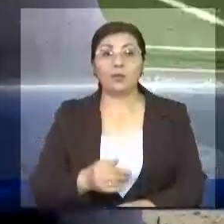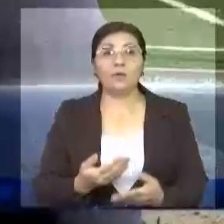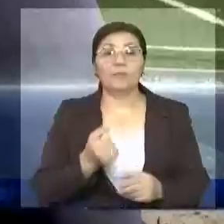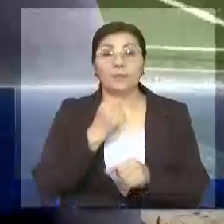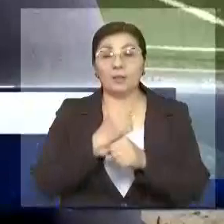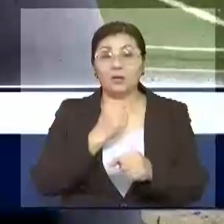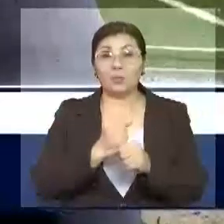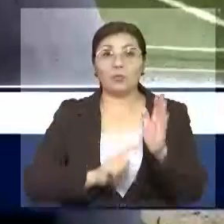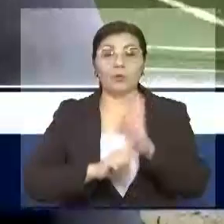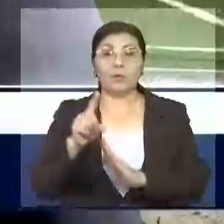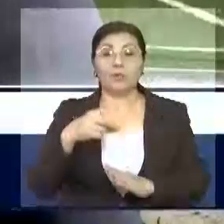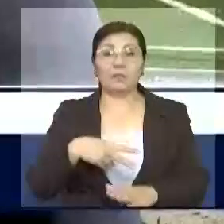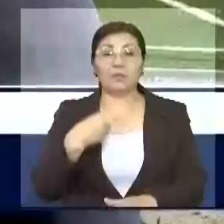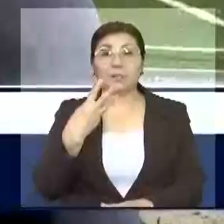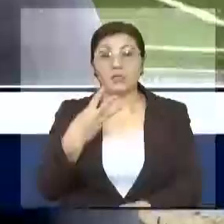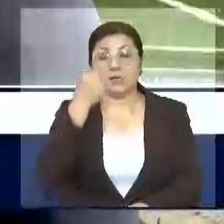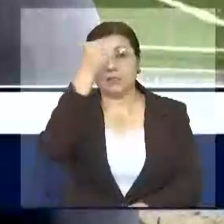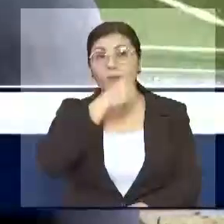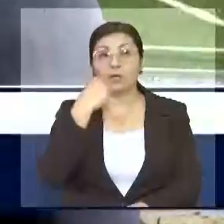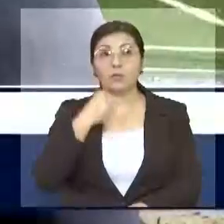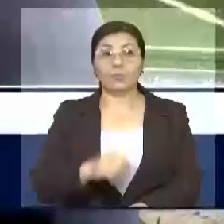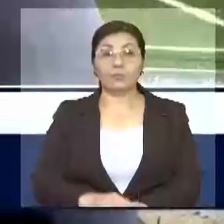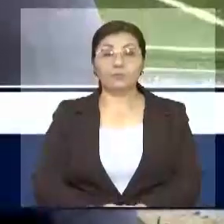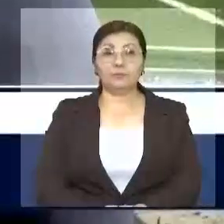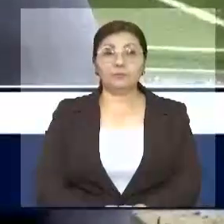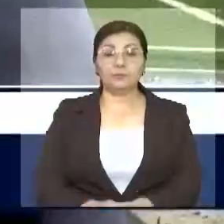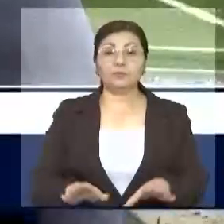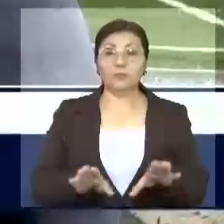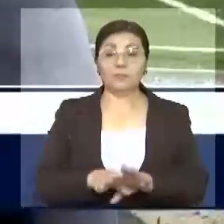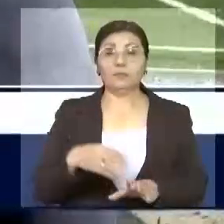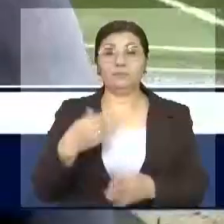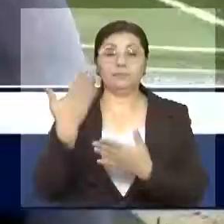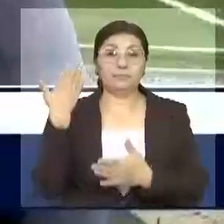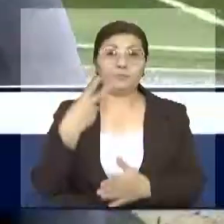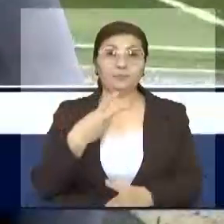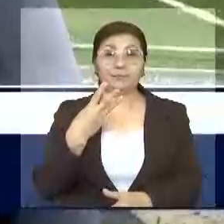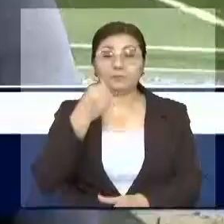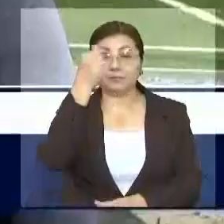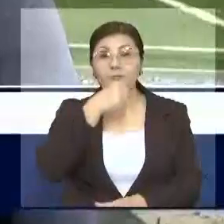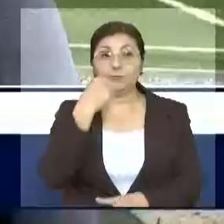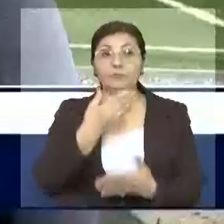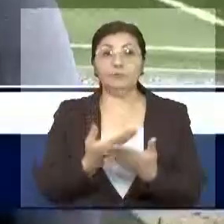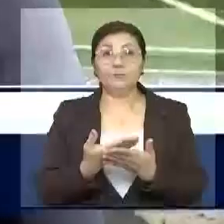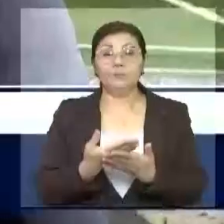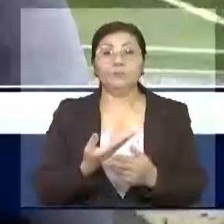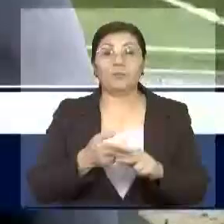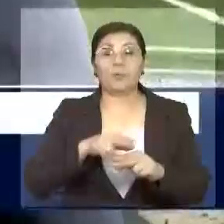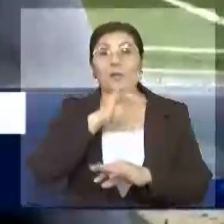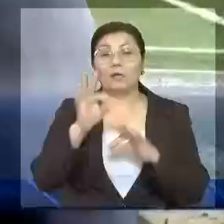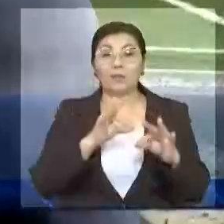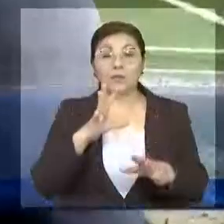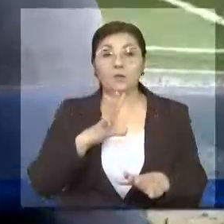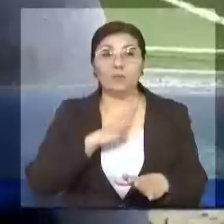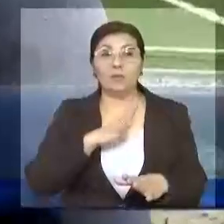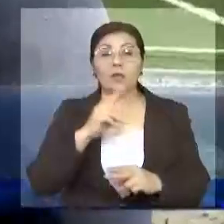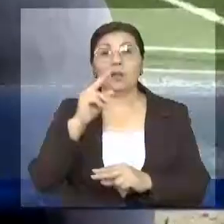работы начались в 2023 году тогда в 2023 году в рамках данного проекта была